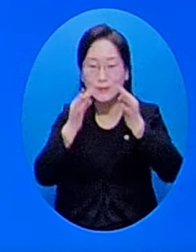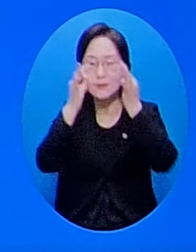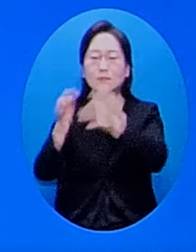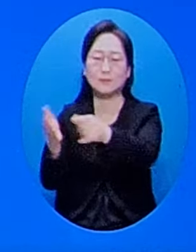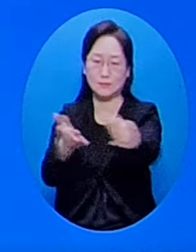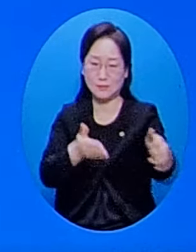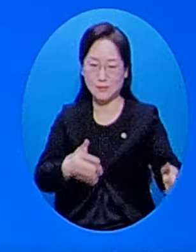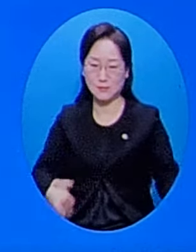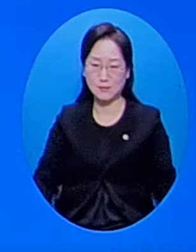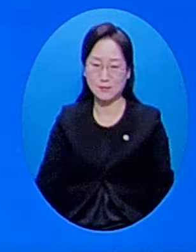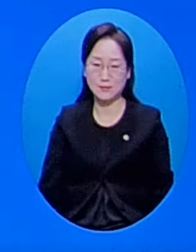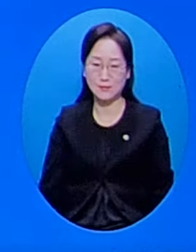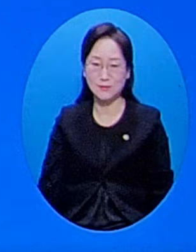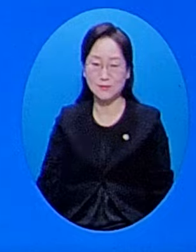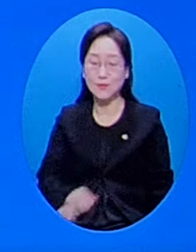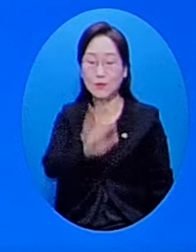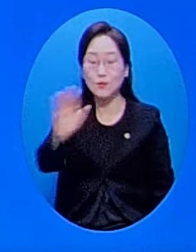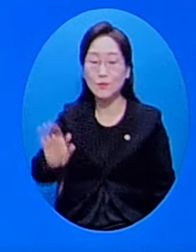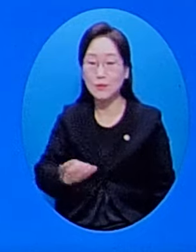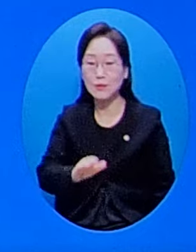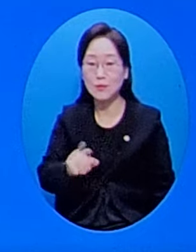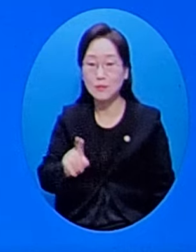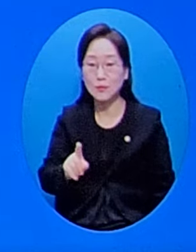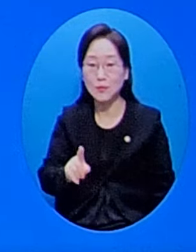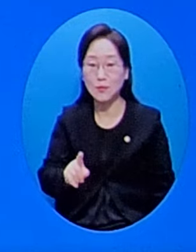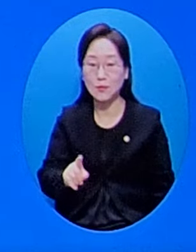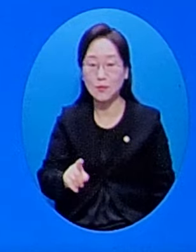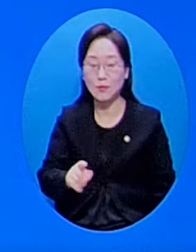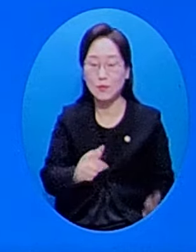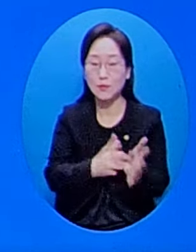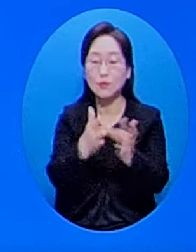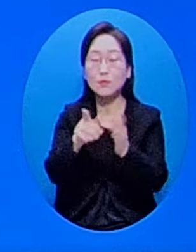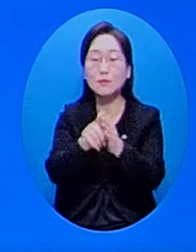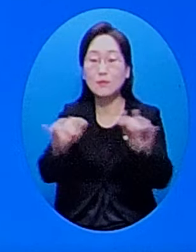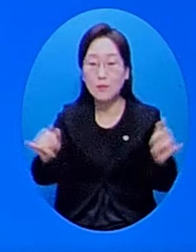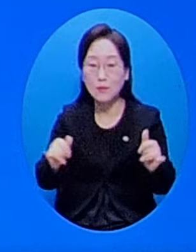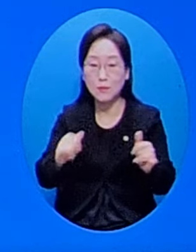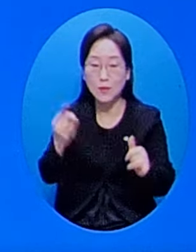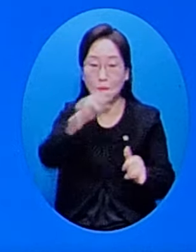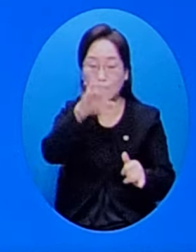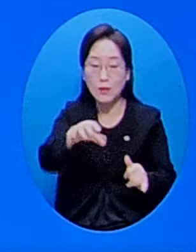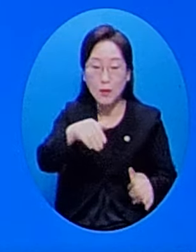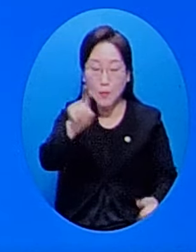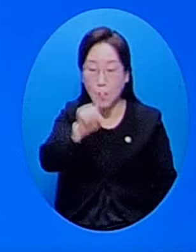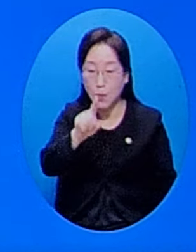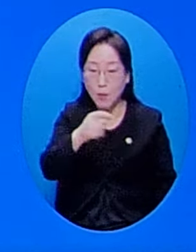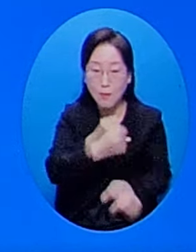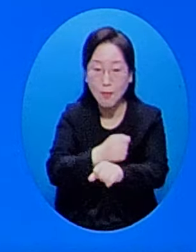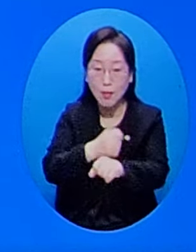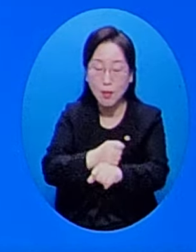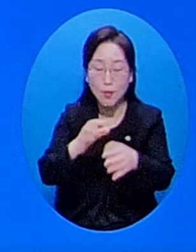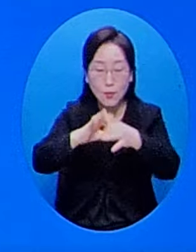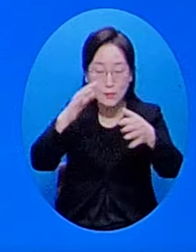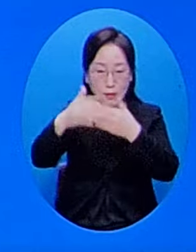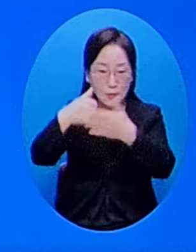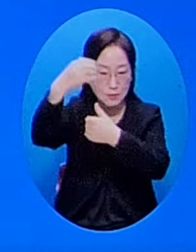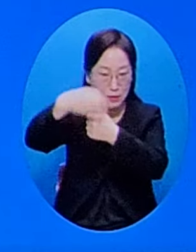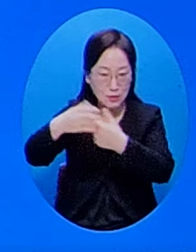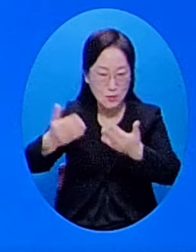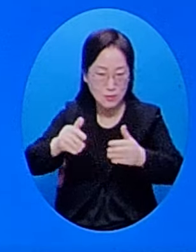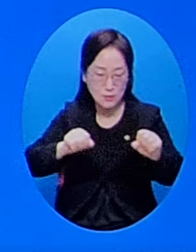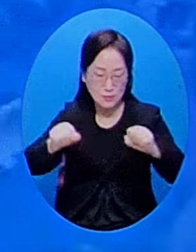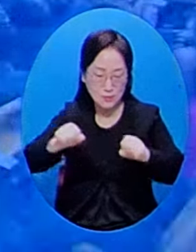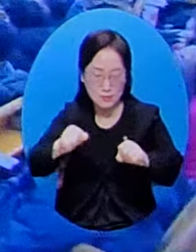것입니다. 우리 성도의 사명은 어디서 무엇을 하든지 하나님 잘 섬기고 맡긴 사명을 잘 감당하는 것입니다.